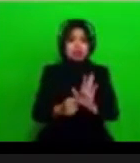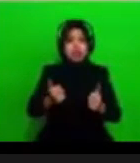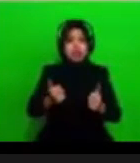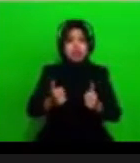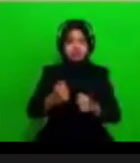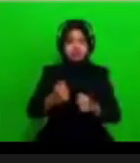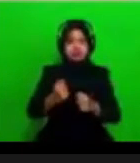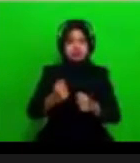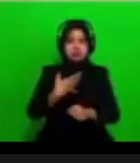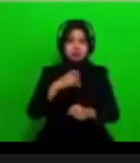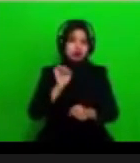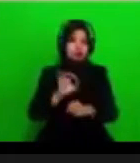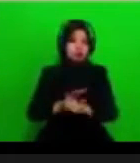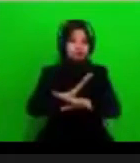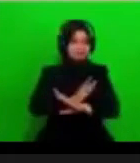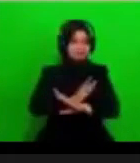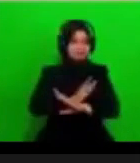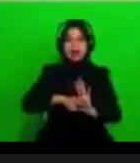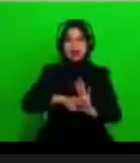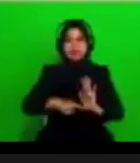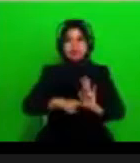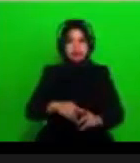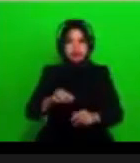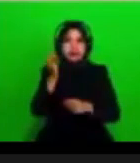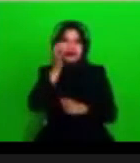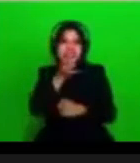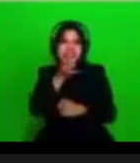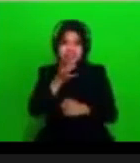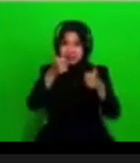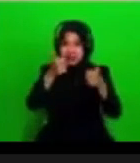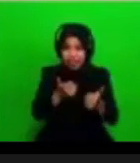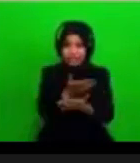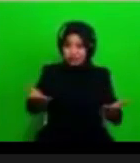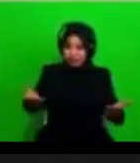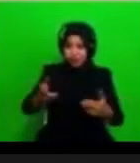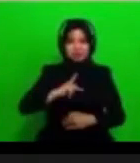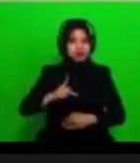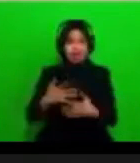juga ya Teh Jenab ya, bahwa kita sudah menjaga jarak juga.